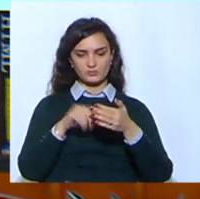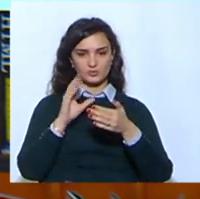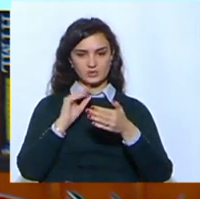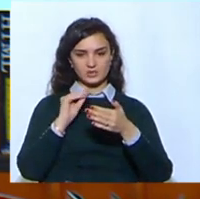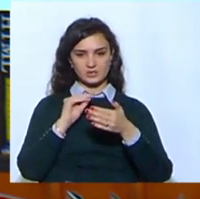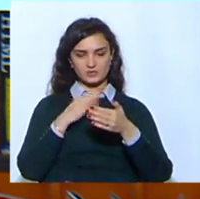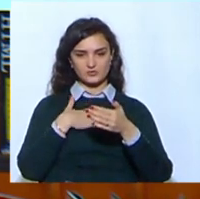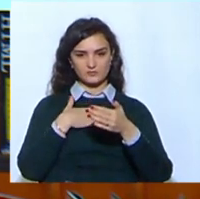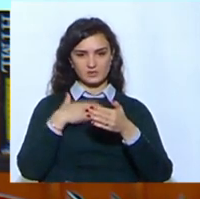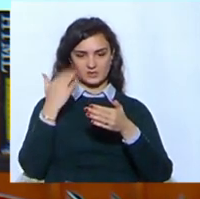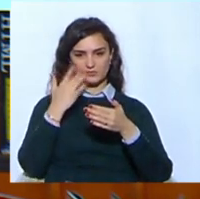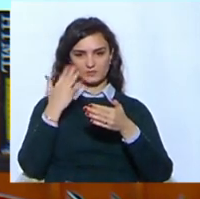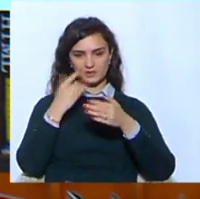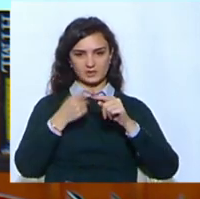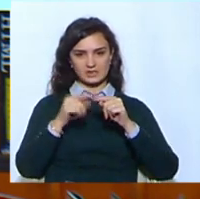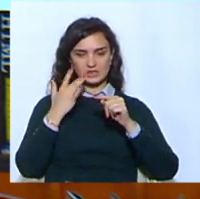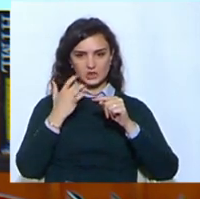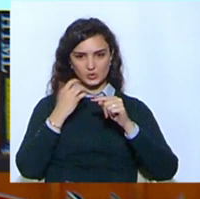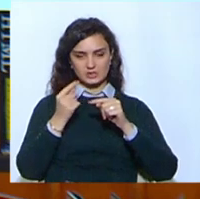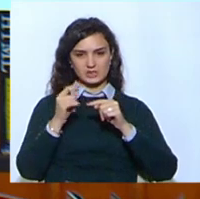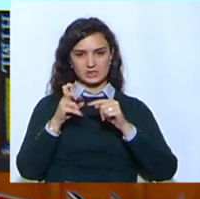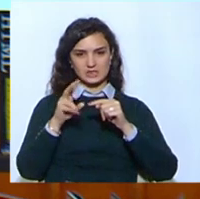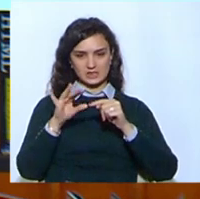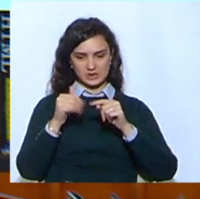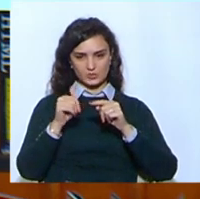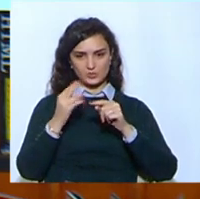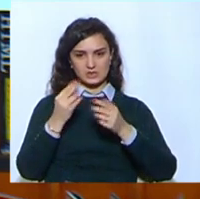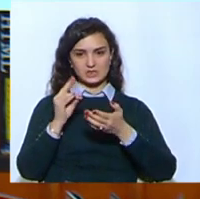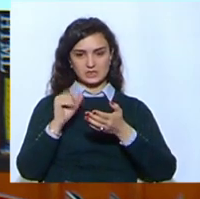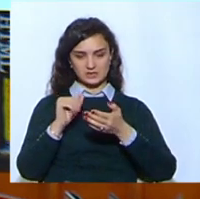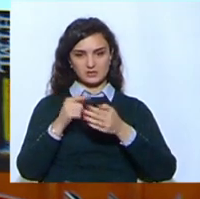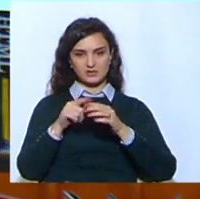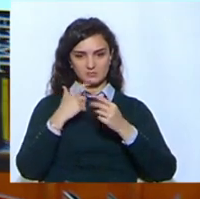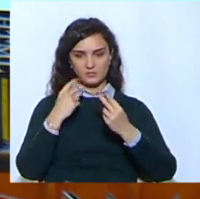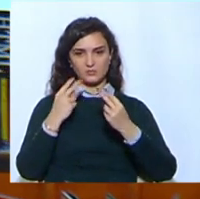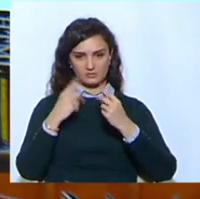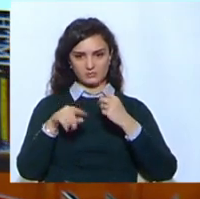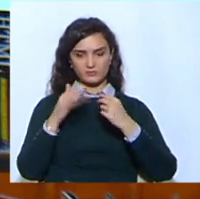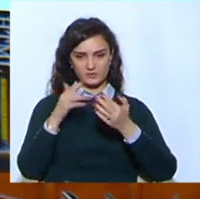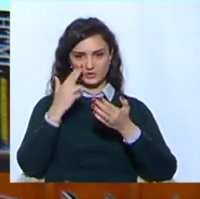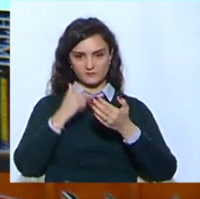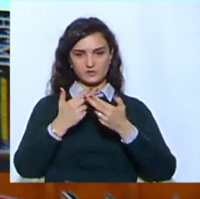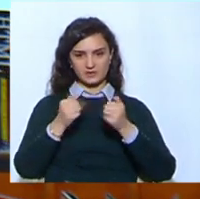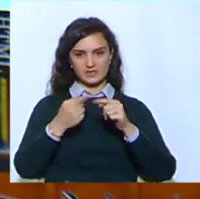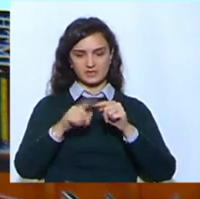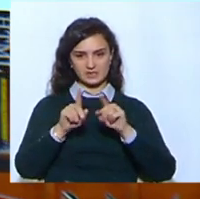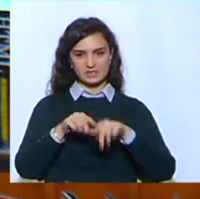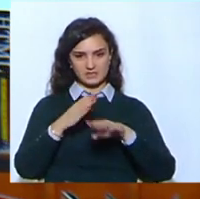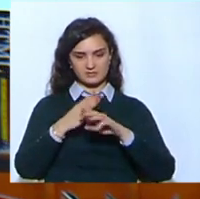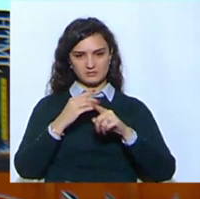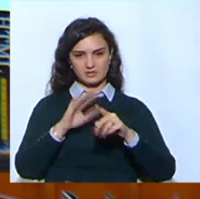როდესაც ჩვენ წარმოვიდგენთ ნიგოს თხილს როგორც ცილის წყაროს და ჩვენი მაყურებელი ამას შეეჩვია, რომ დიახ ეს არის